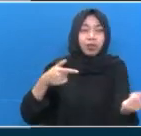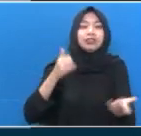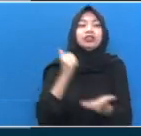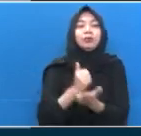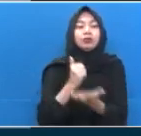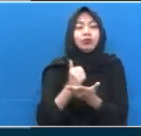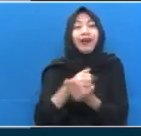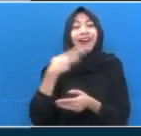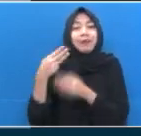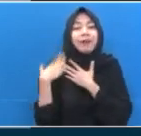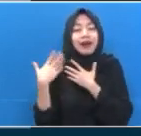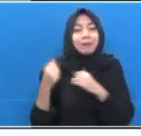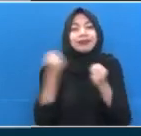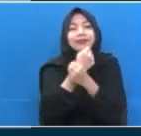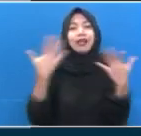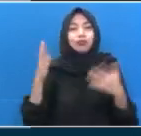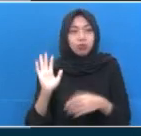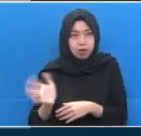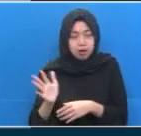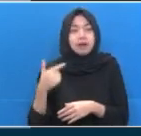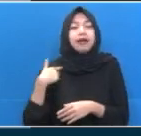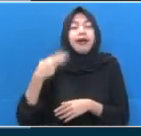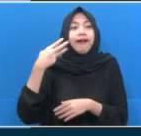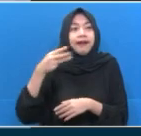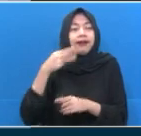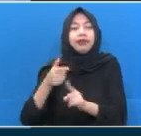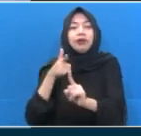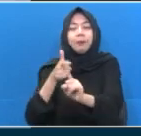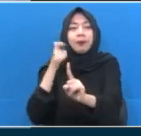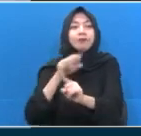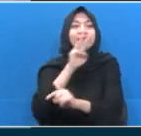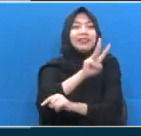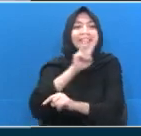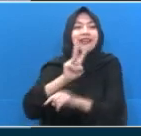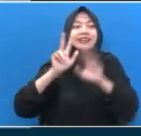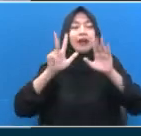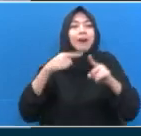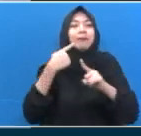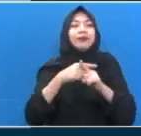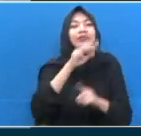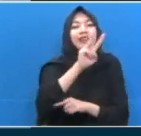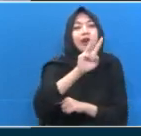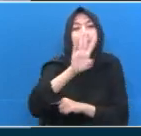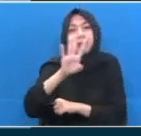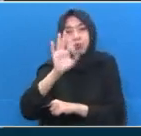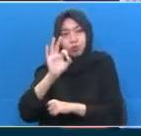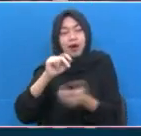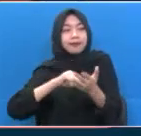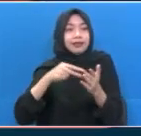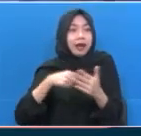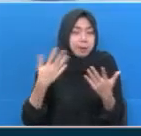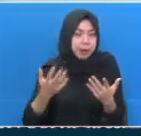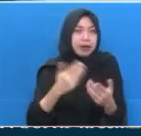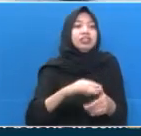338 340 kan di situ sudah sangat jelas dengan sengaja nah dalam proses ini peristiwa ini saya